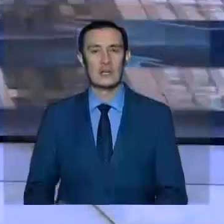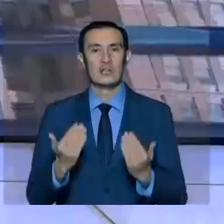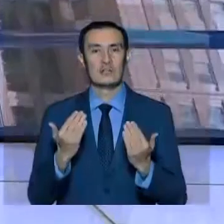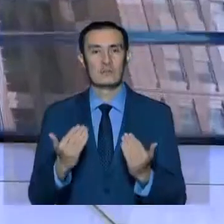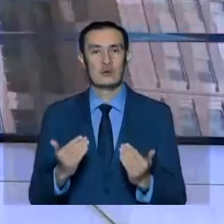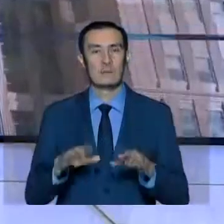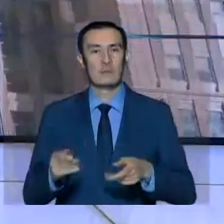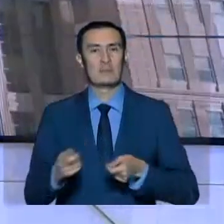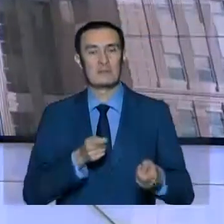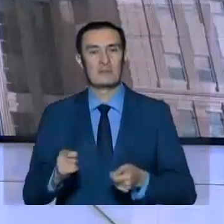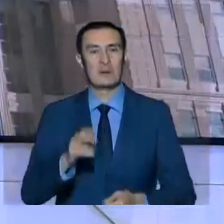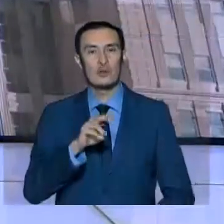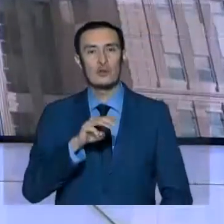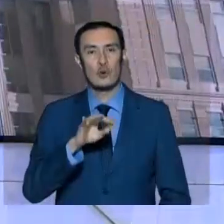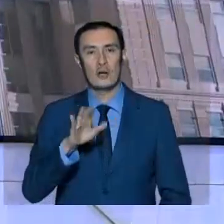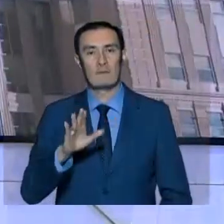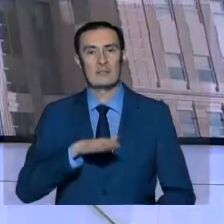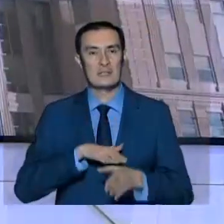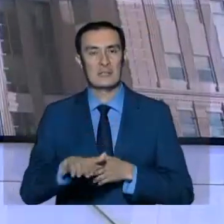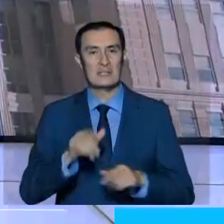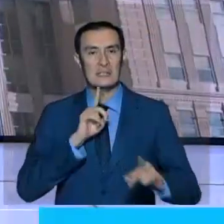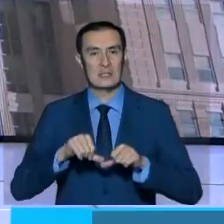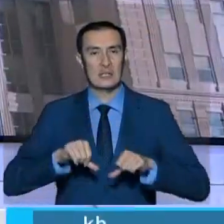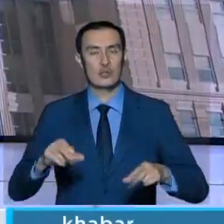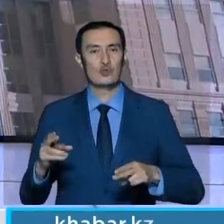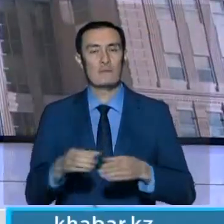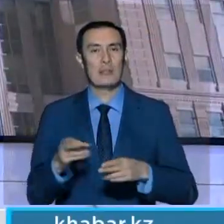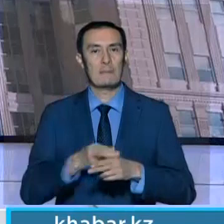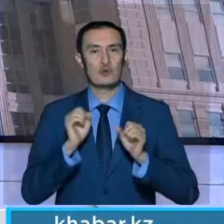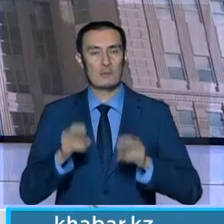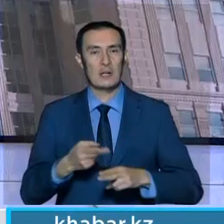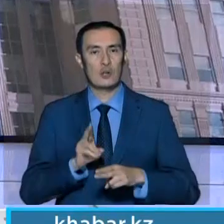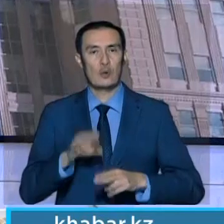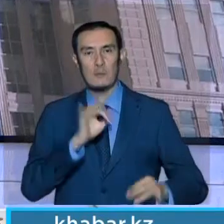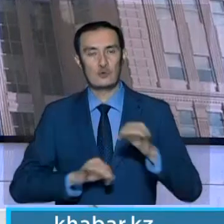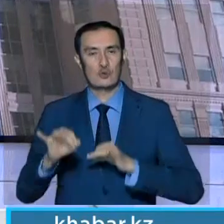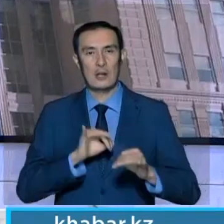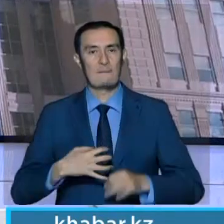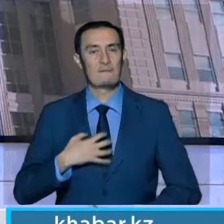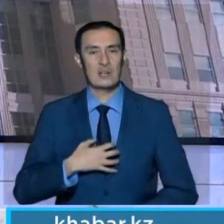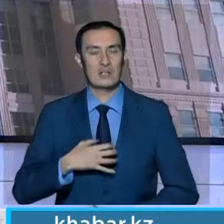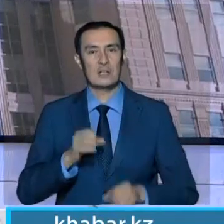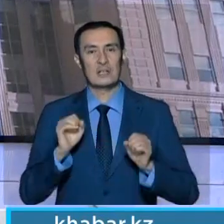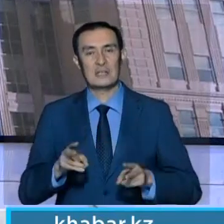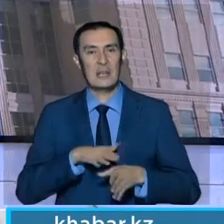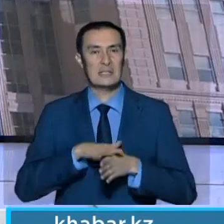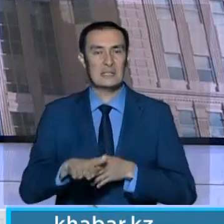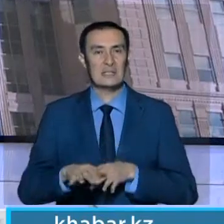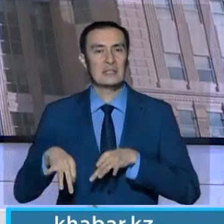Сегодня под председательством Касым-Жомарта Токаева состоялось заседание Совета безопасности, на котором были рассмотрены стратегические риски